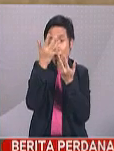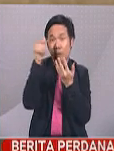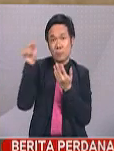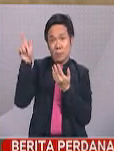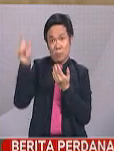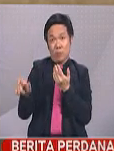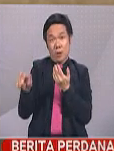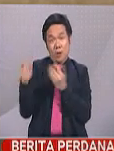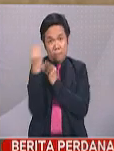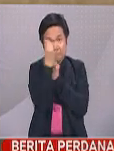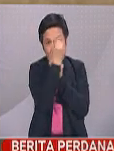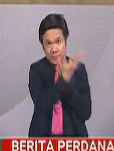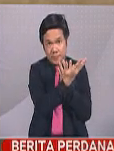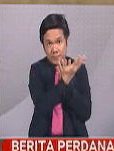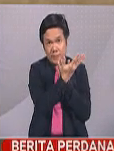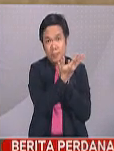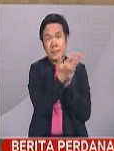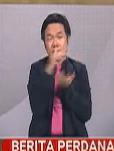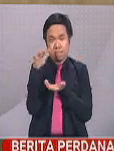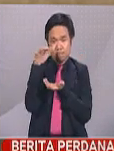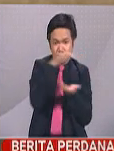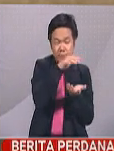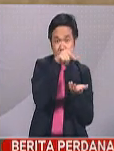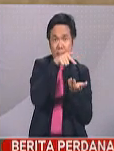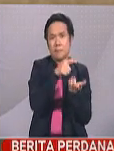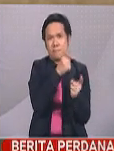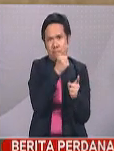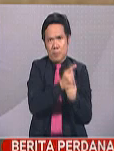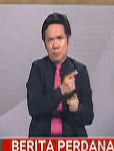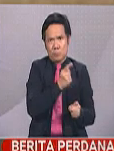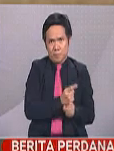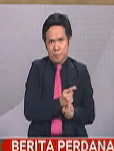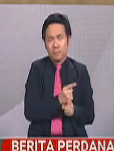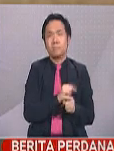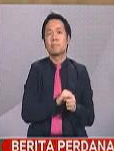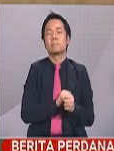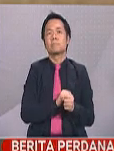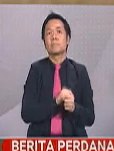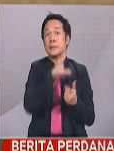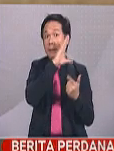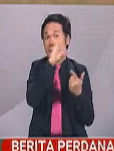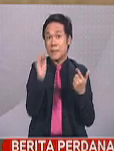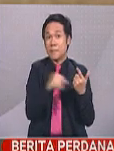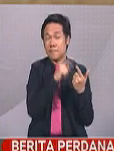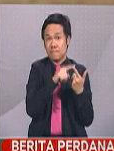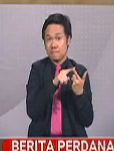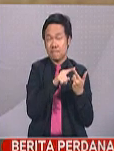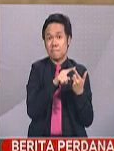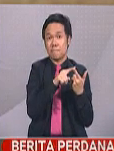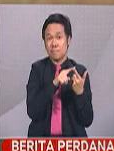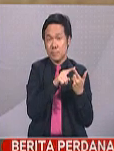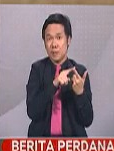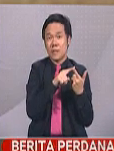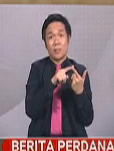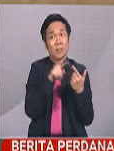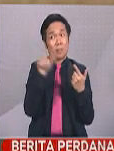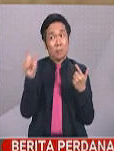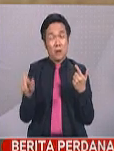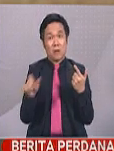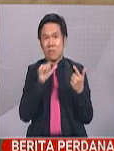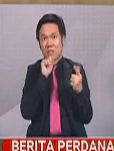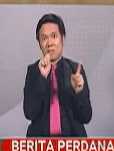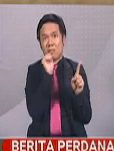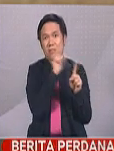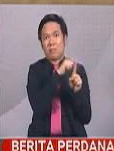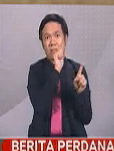setiap pemohon adalah tepat dan juga untuk memastikan tidak berlaku penipuan